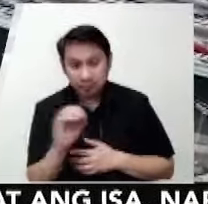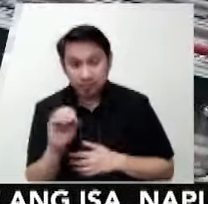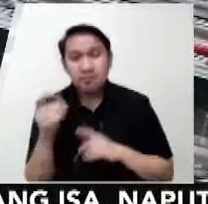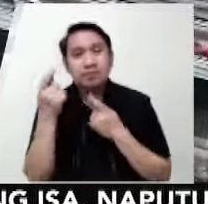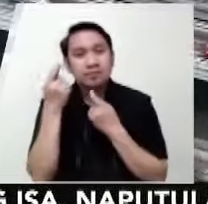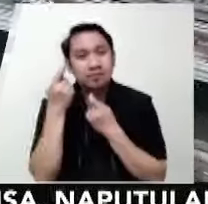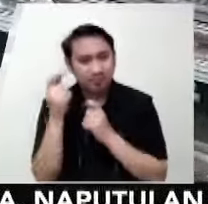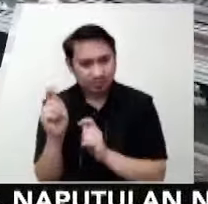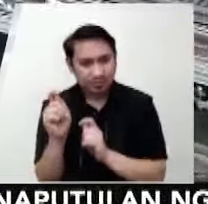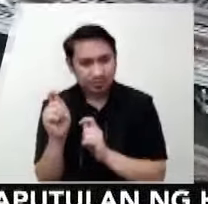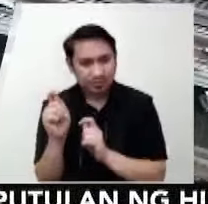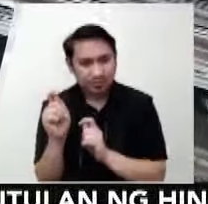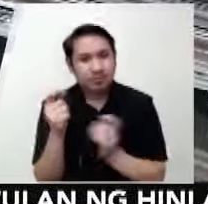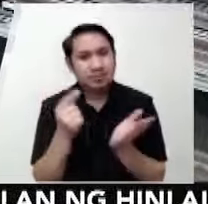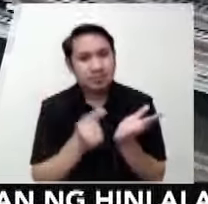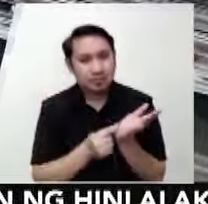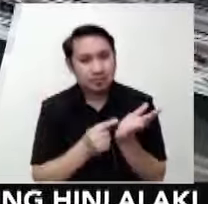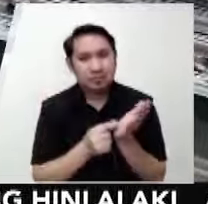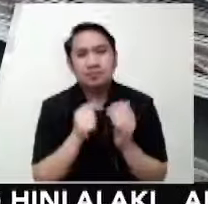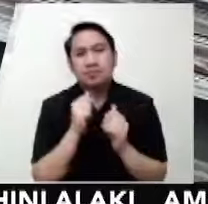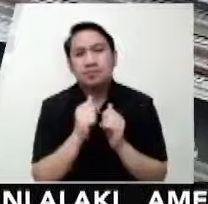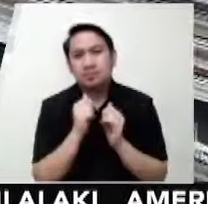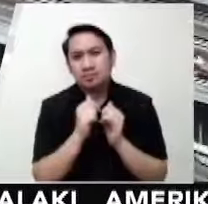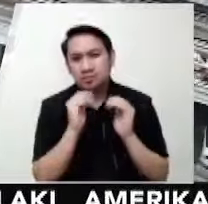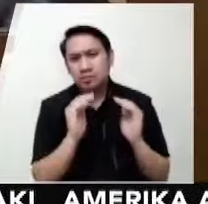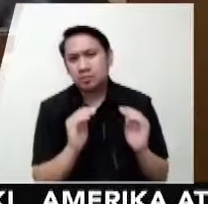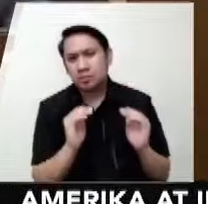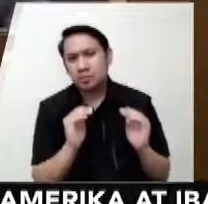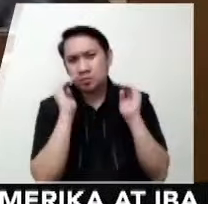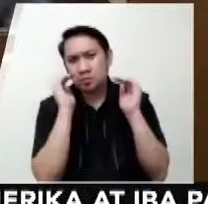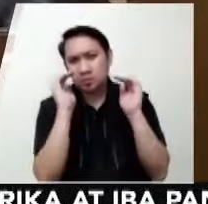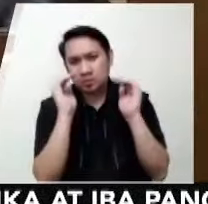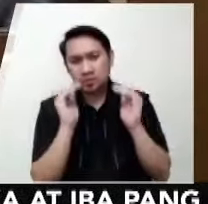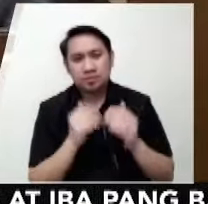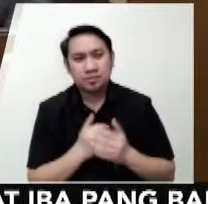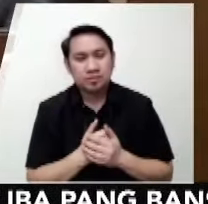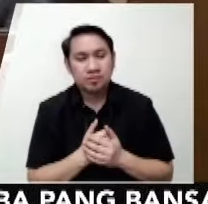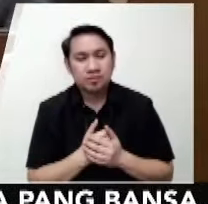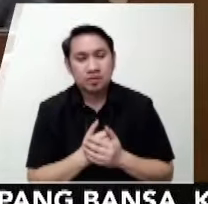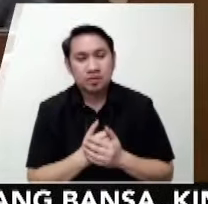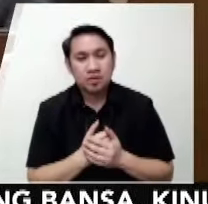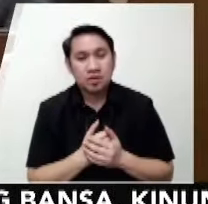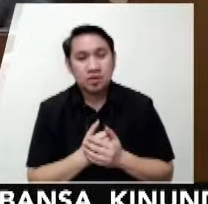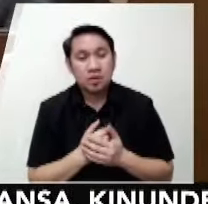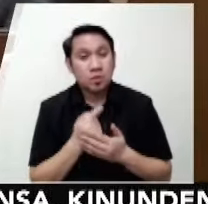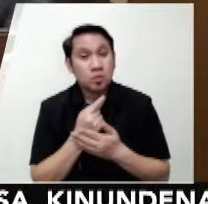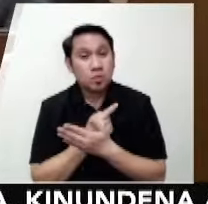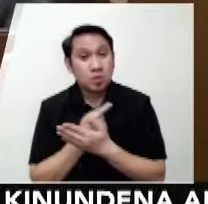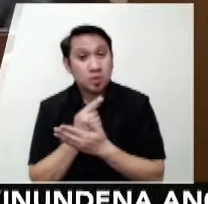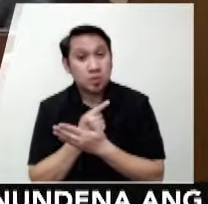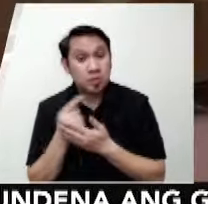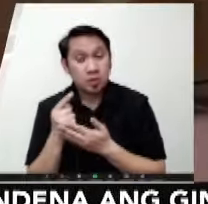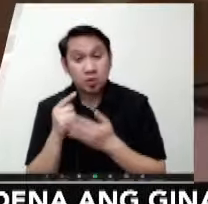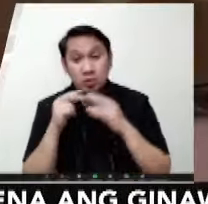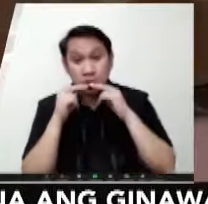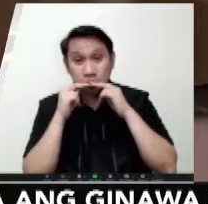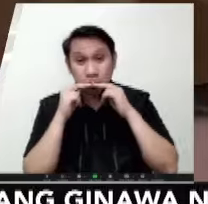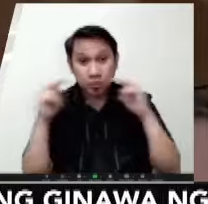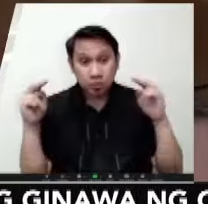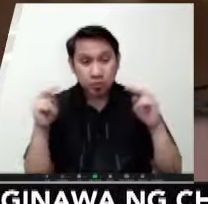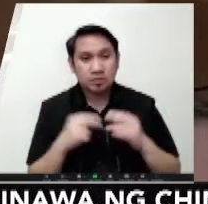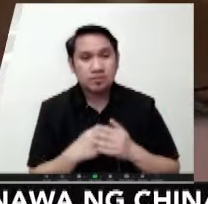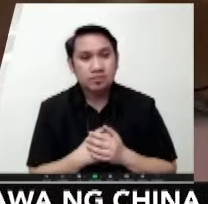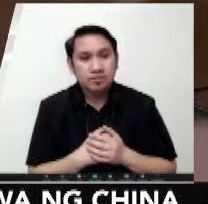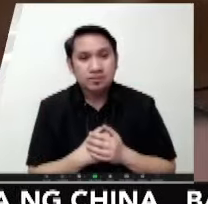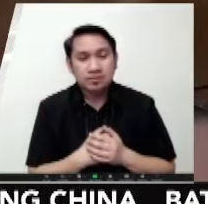GMA, pinakamataas sa bansa. Pagdating sa weekly news, nanguna pa rin ang GMA